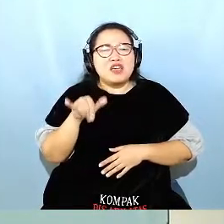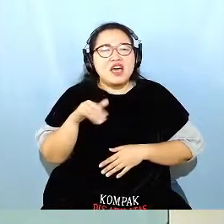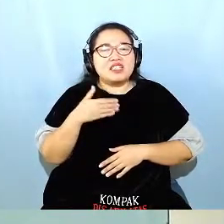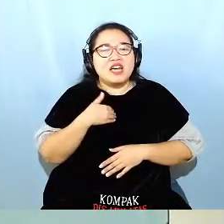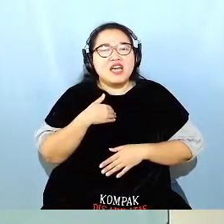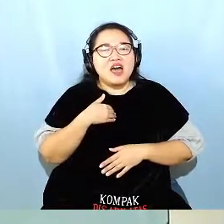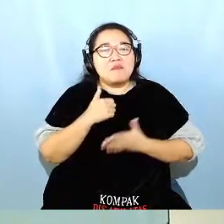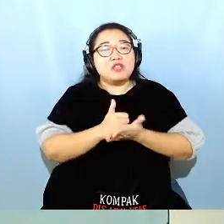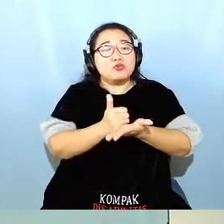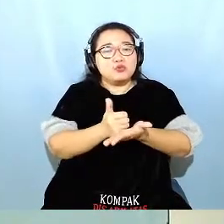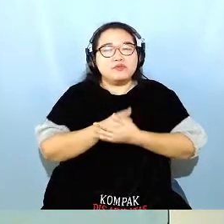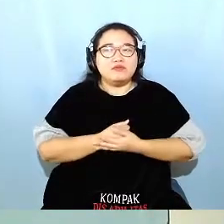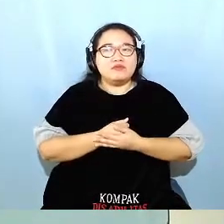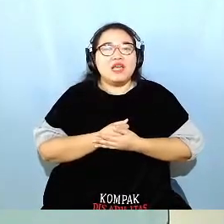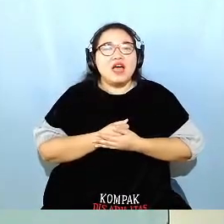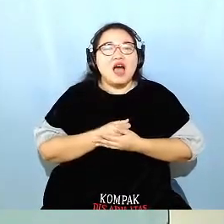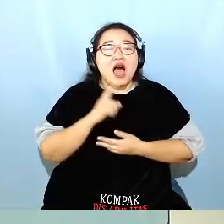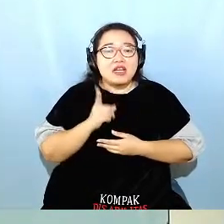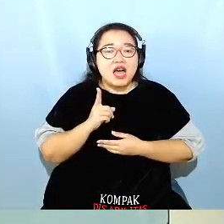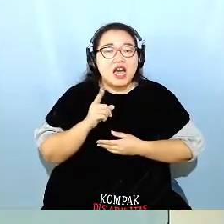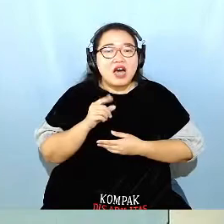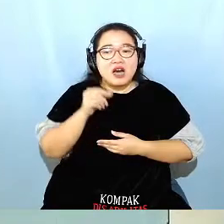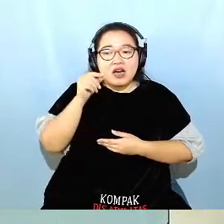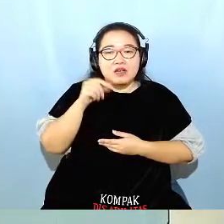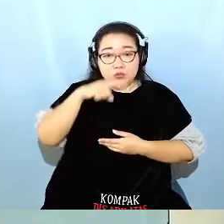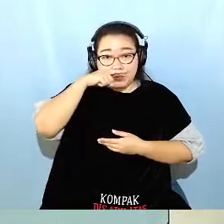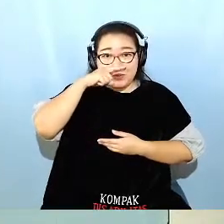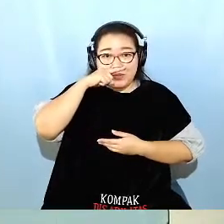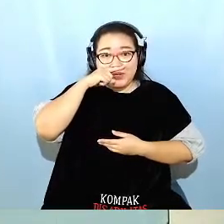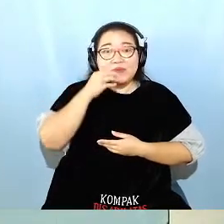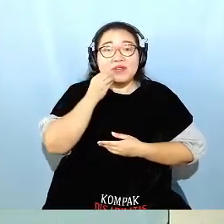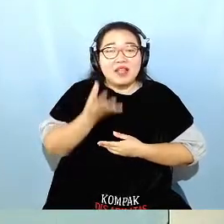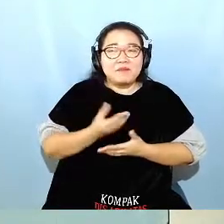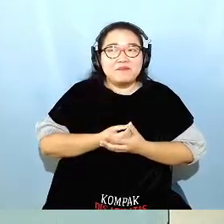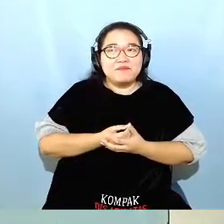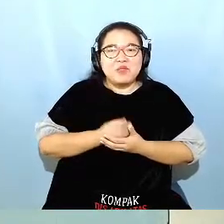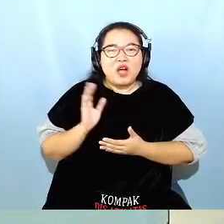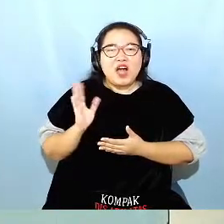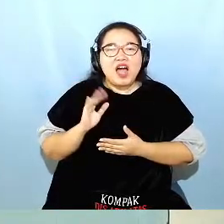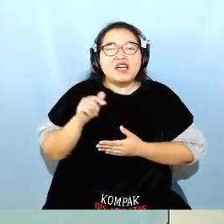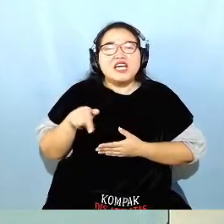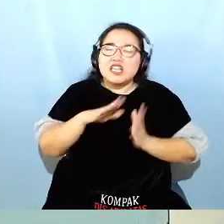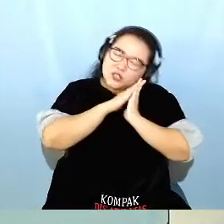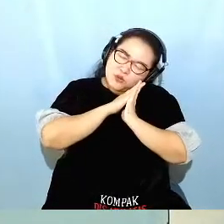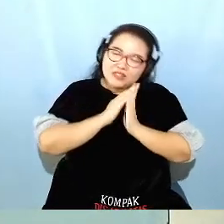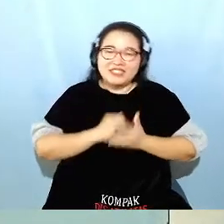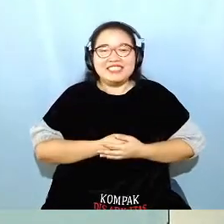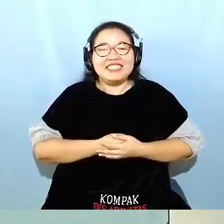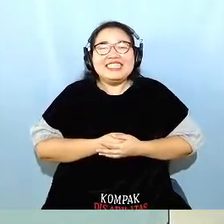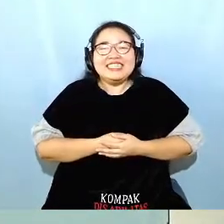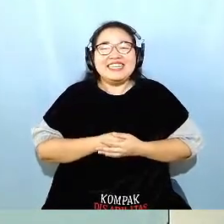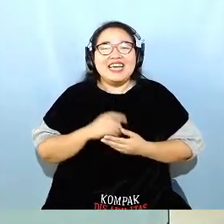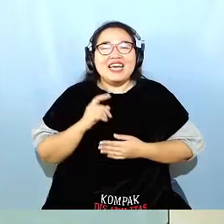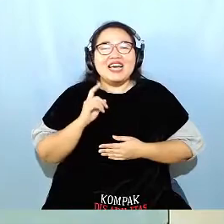Memang Romo, lihat, saya lihat setiap kali saya cuti, saya melihat Mbak Yu saya, kakak ipar